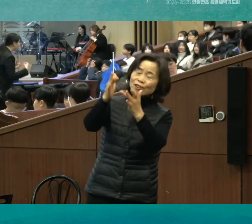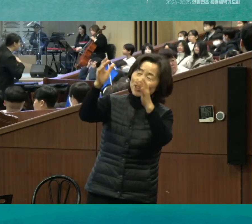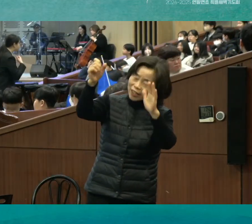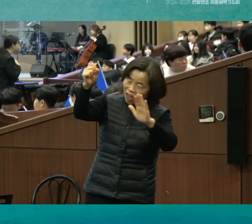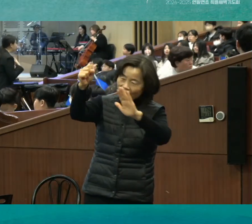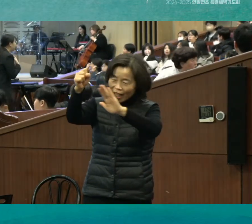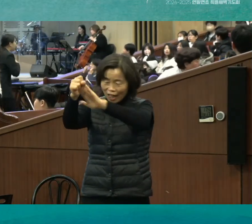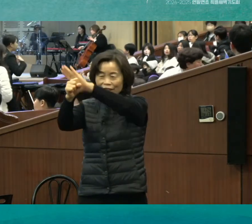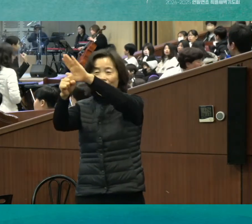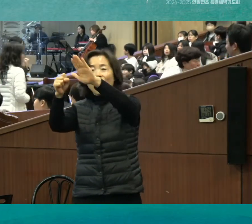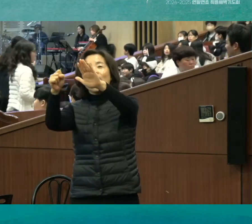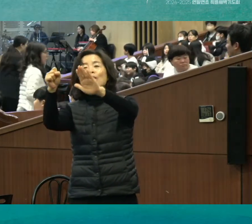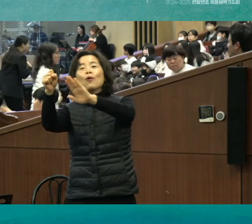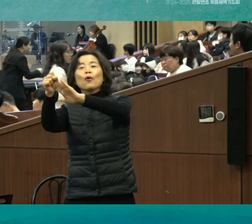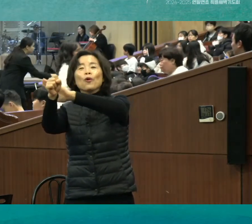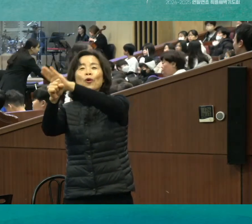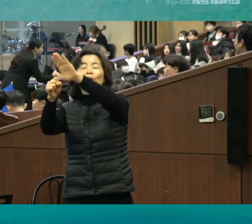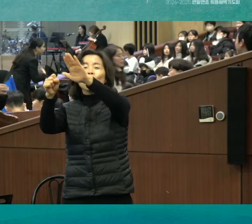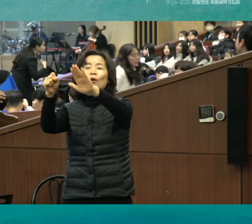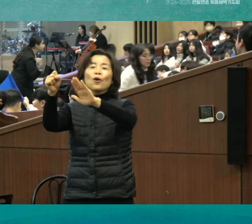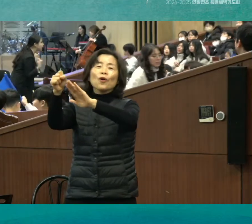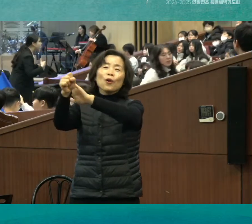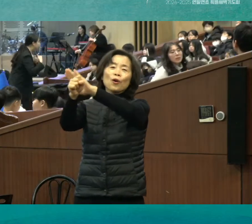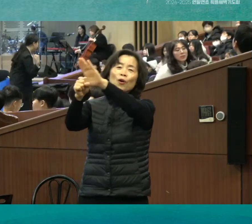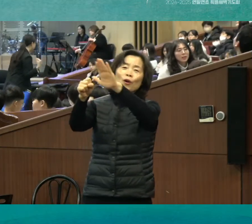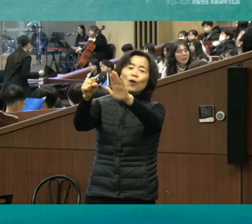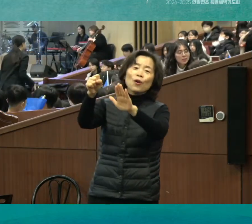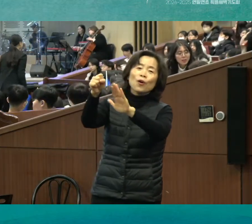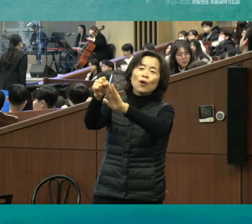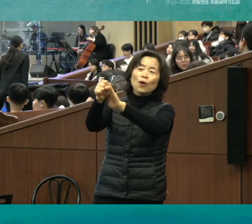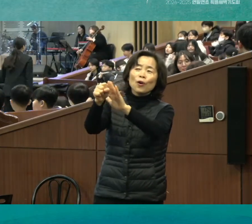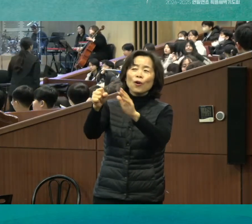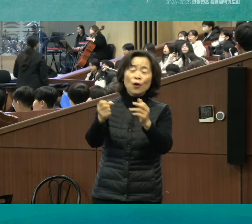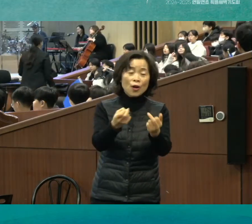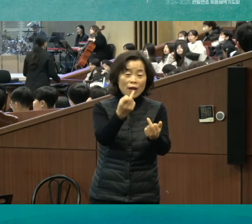예수를 사랑한다. 우리 3절 가사로